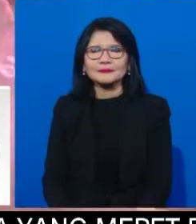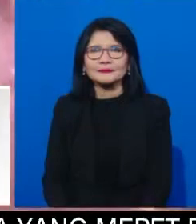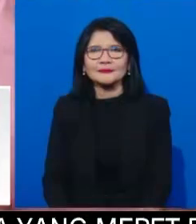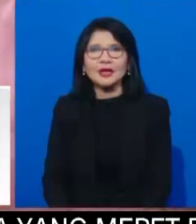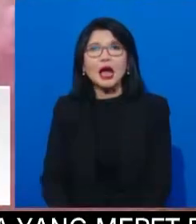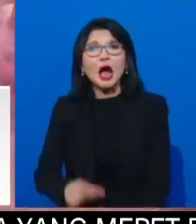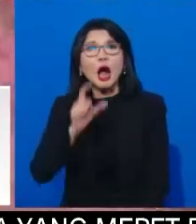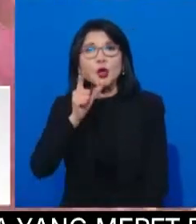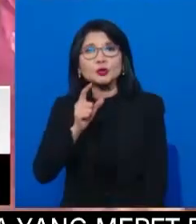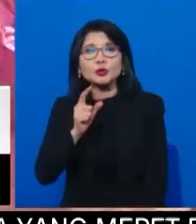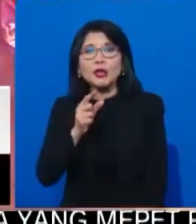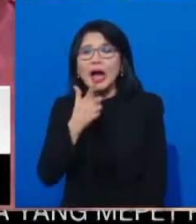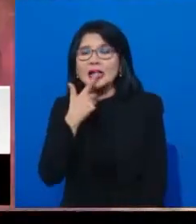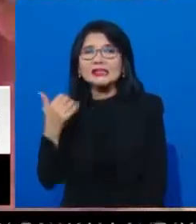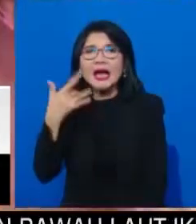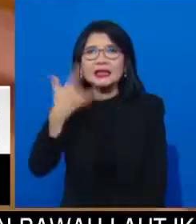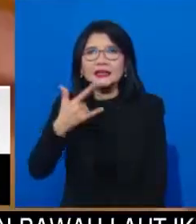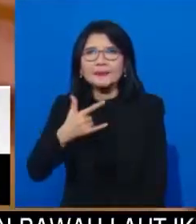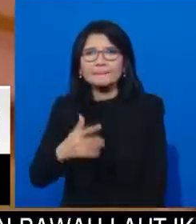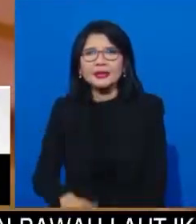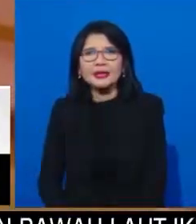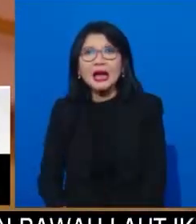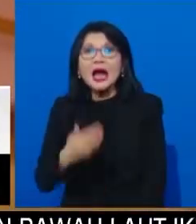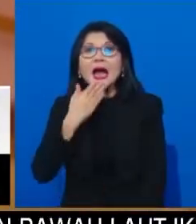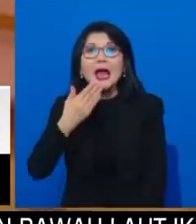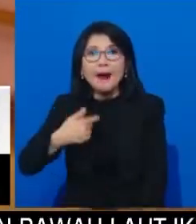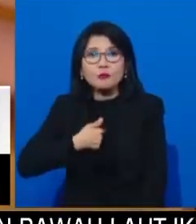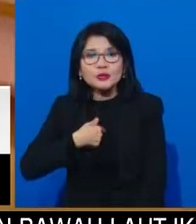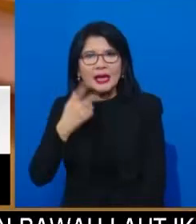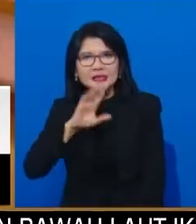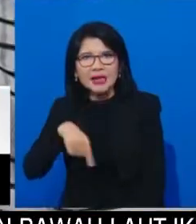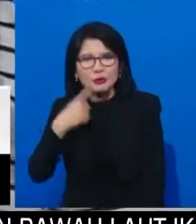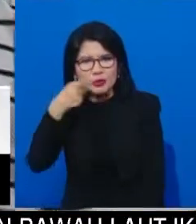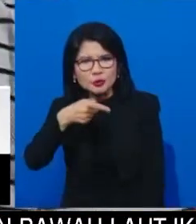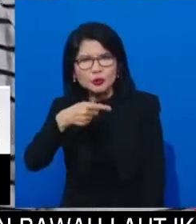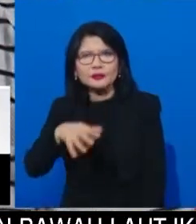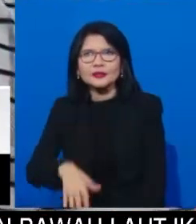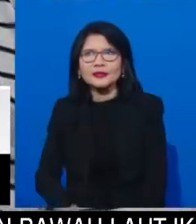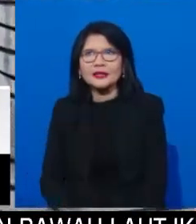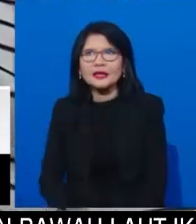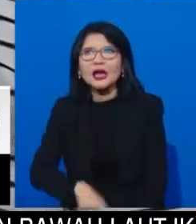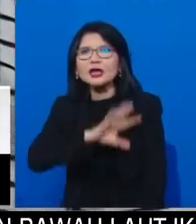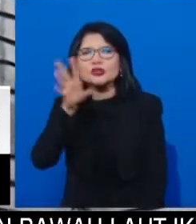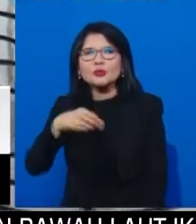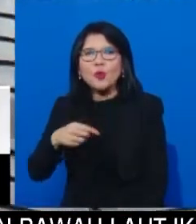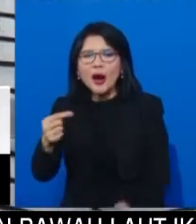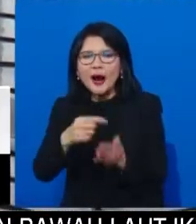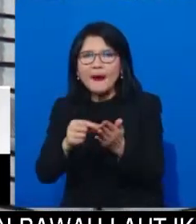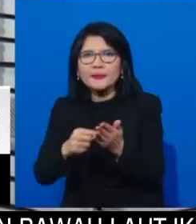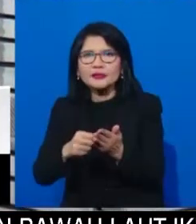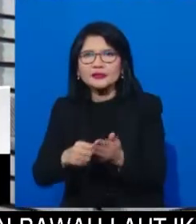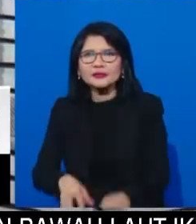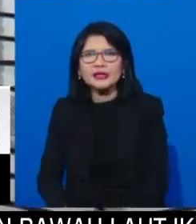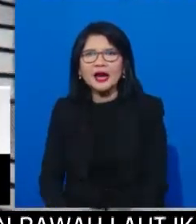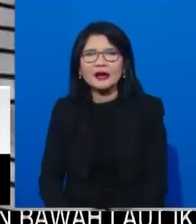Untuk menjaga cita rasa Mie Yamin, sang pemilik selalu ikut terlibat dalam proses peracikan. Semua resep dari dulu juga cuma gitu